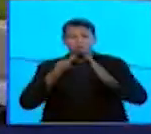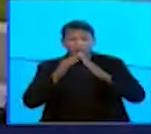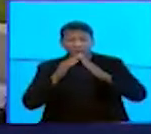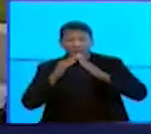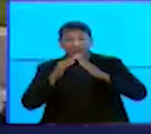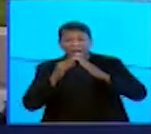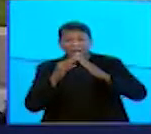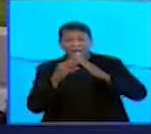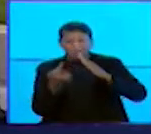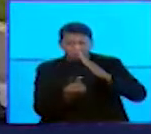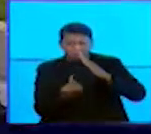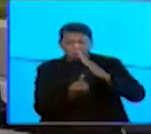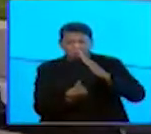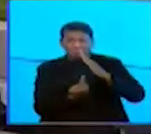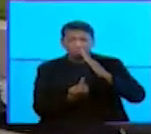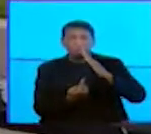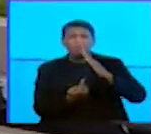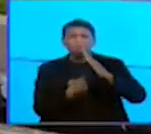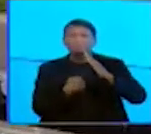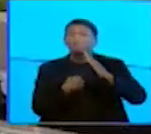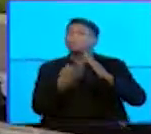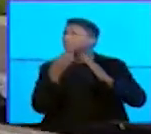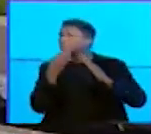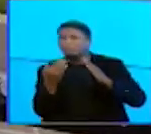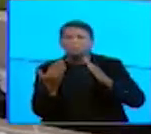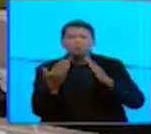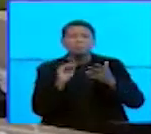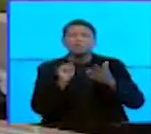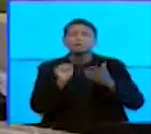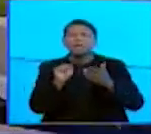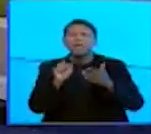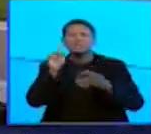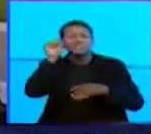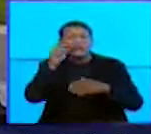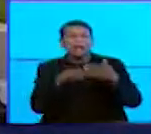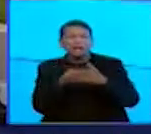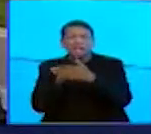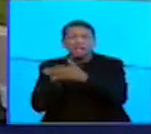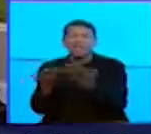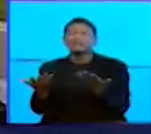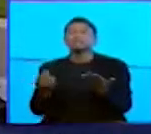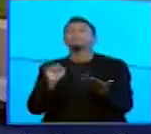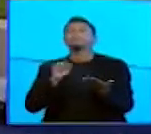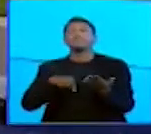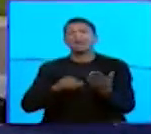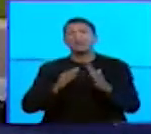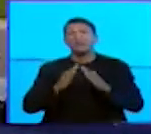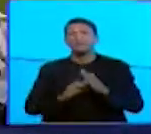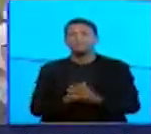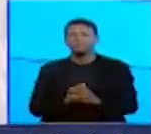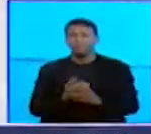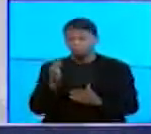kadang ada kendala internet atau berbagai lainnya. Kalau outdoor gini? Kalau outdoor sih senang bisa berkumpul sama teman-teman